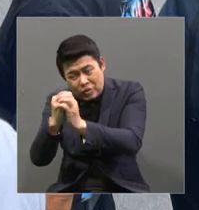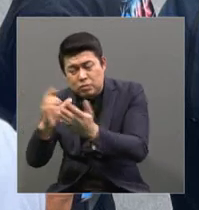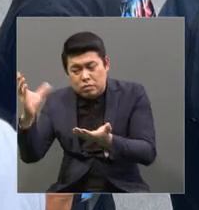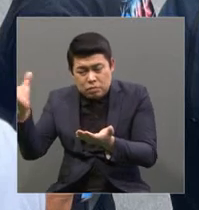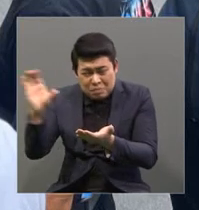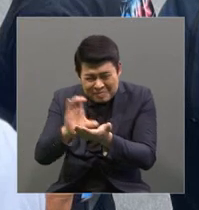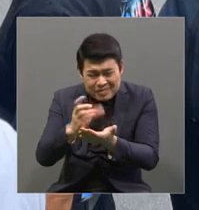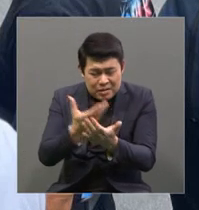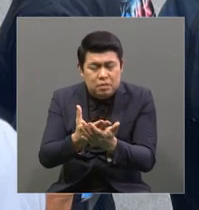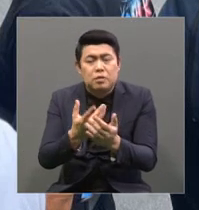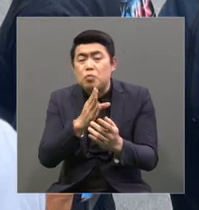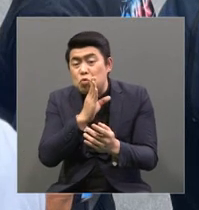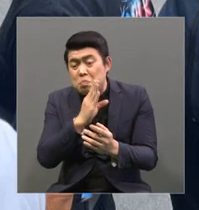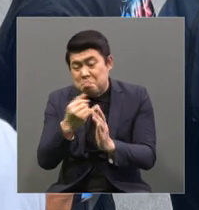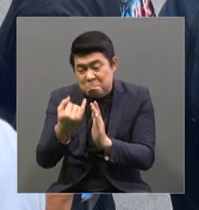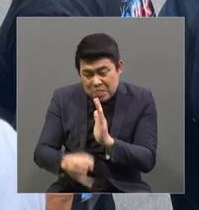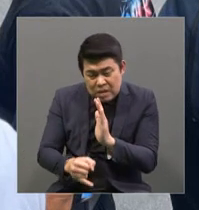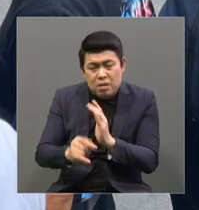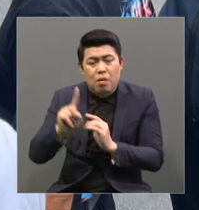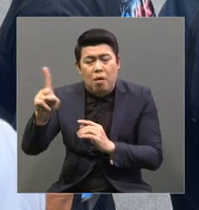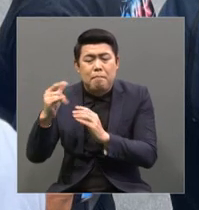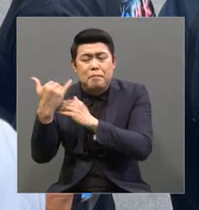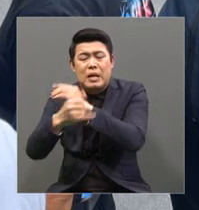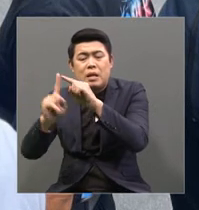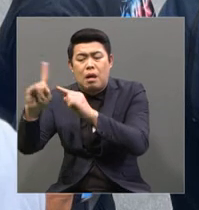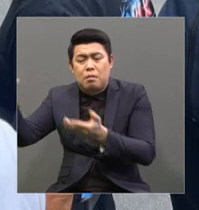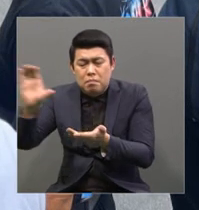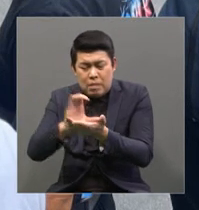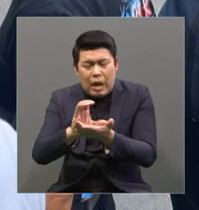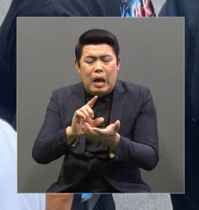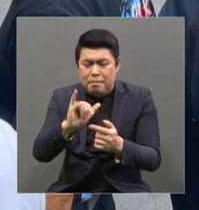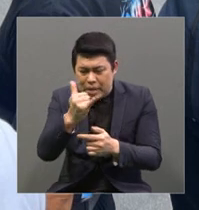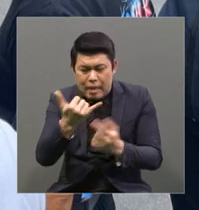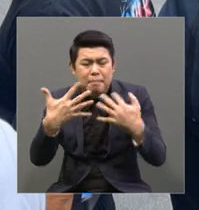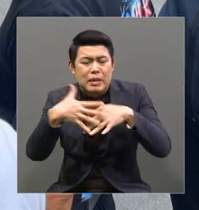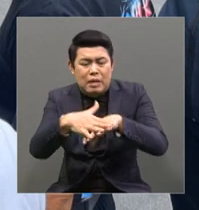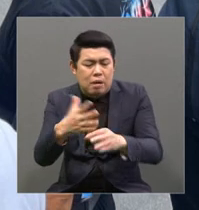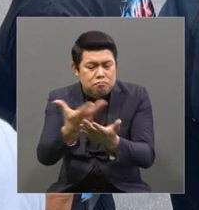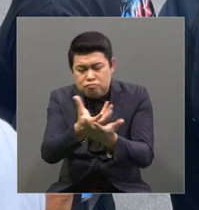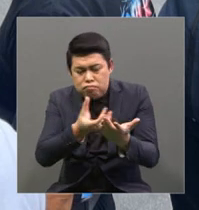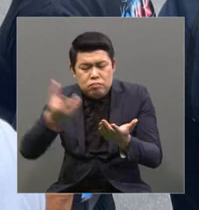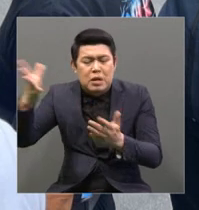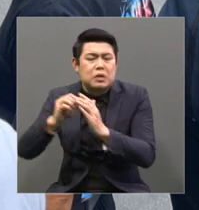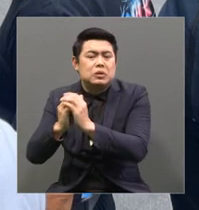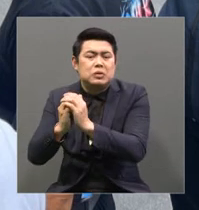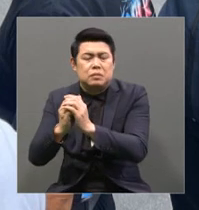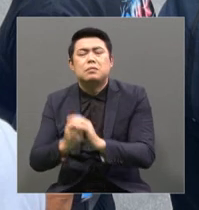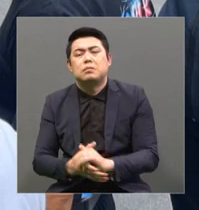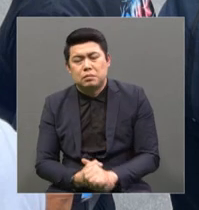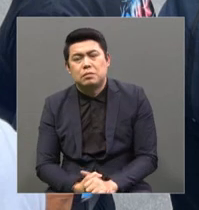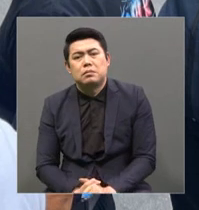จีนถ้าพบว่าเป็นความผิดจากต่างประเทศแล้วก็เอาเข้ามาก็คงจะต้องมีการประสานคืนทางการจีนเข้าไปต่อด้วย